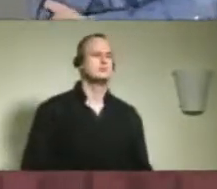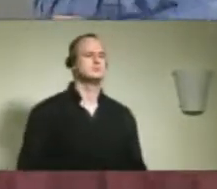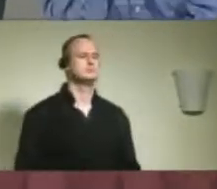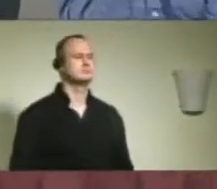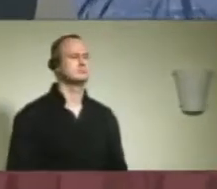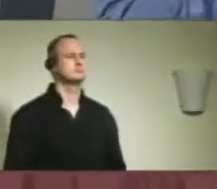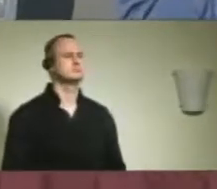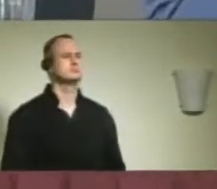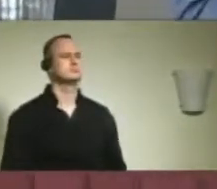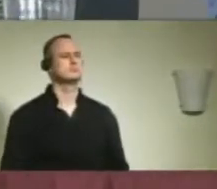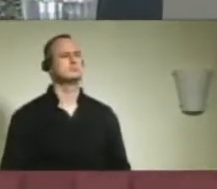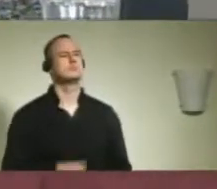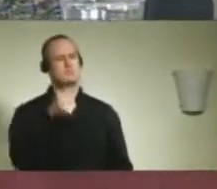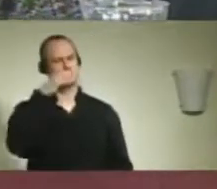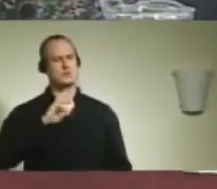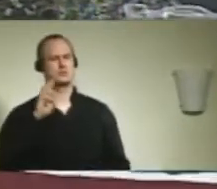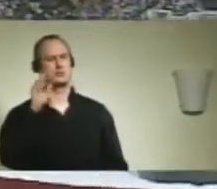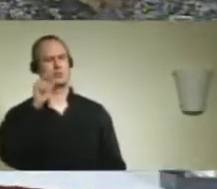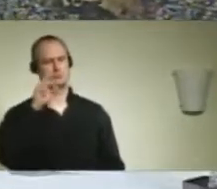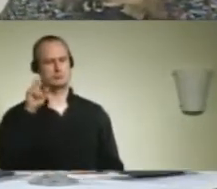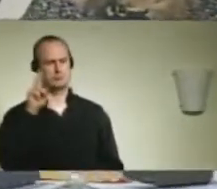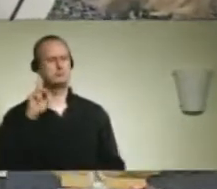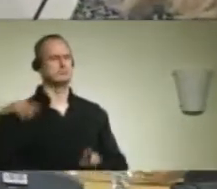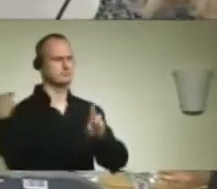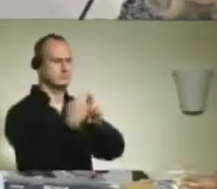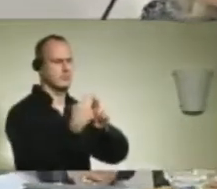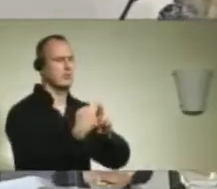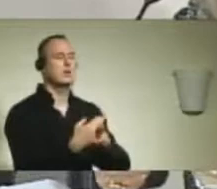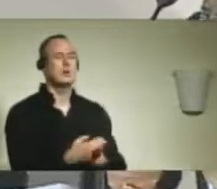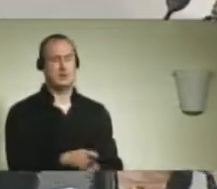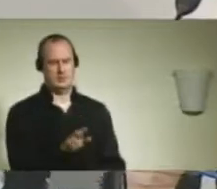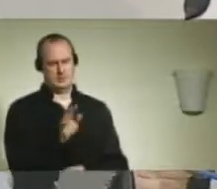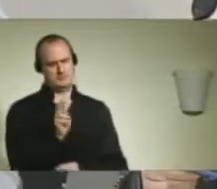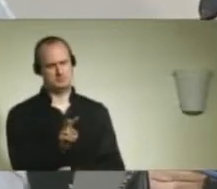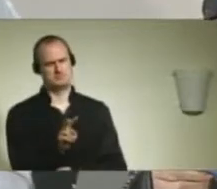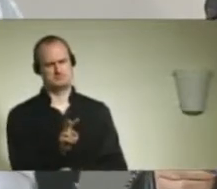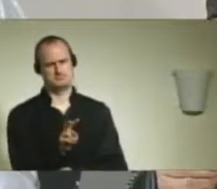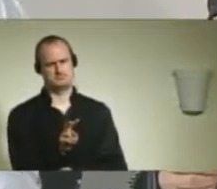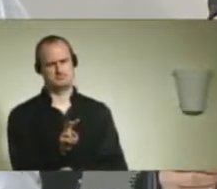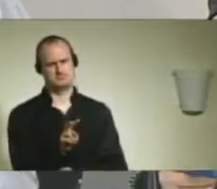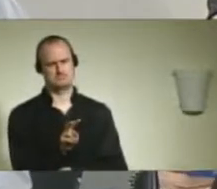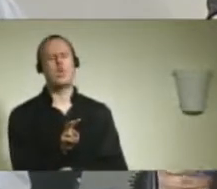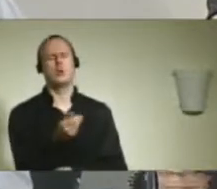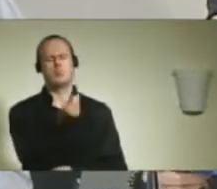Vous savez, il y a plusieurs choses associées à cela.